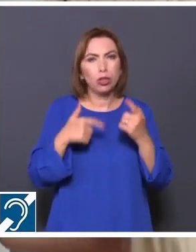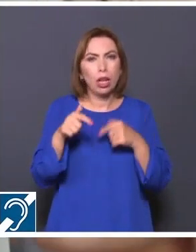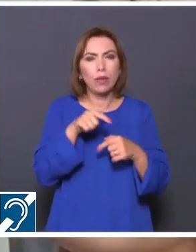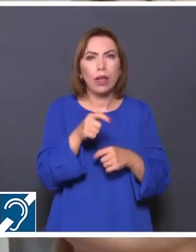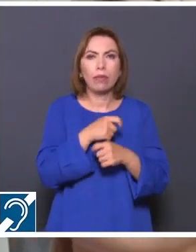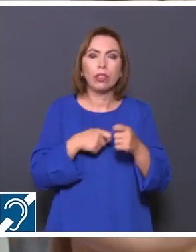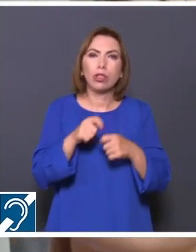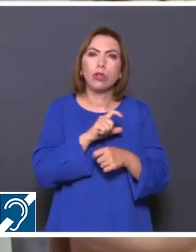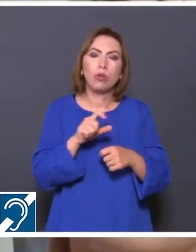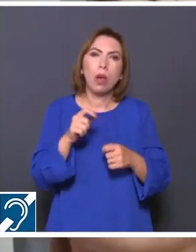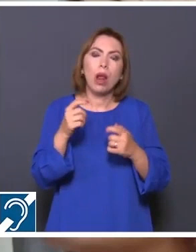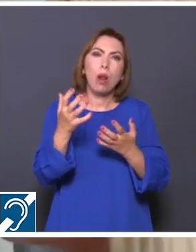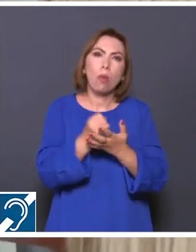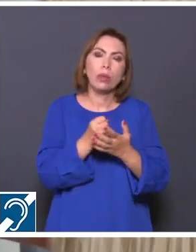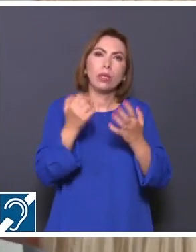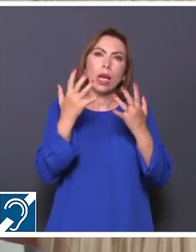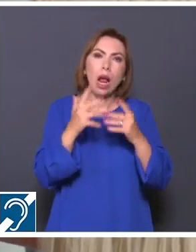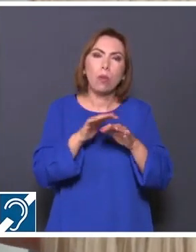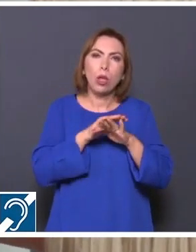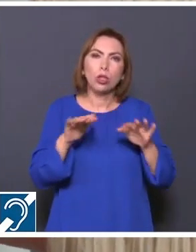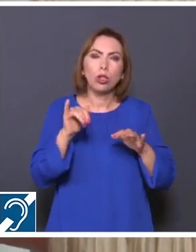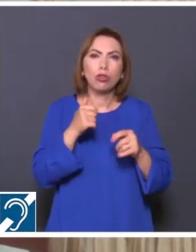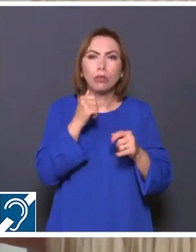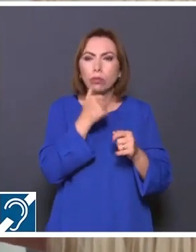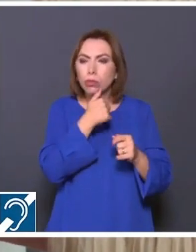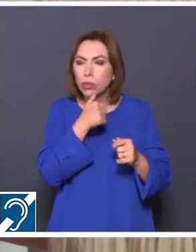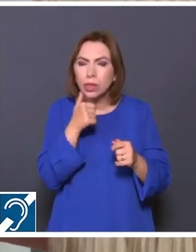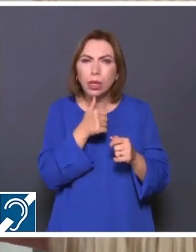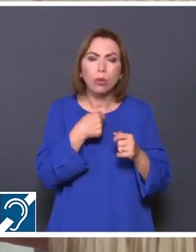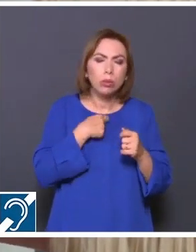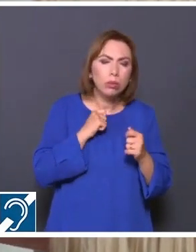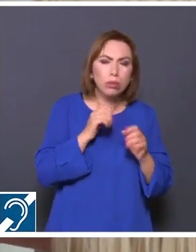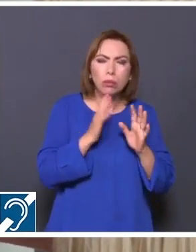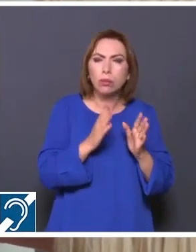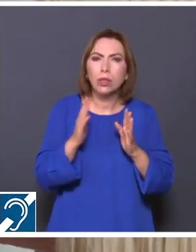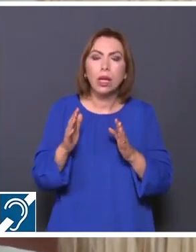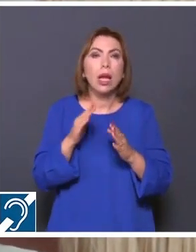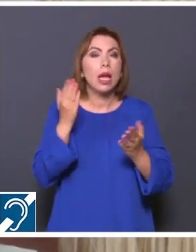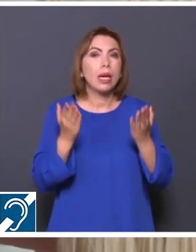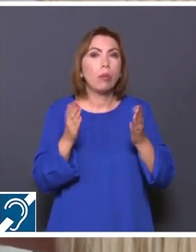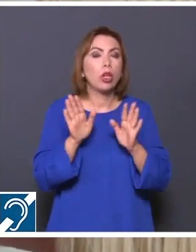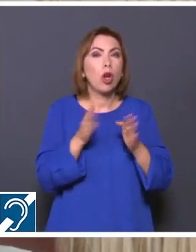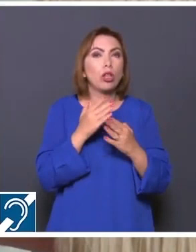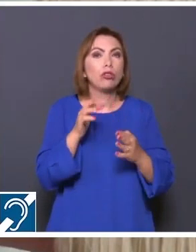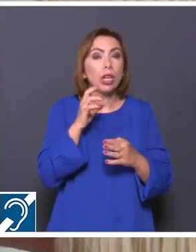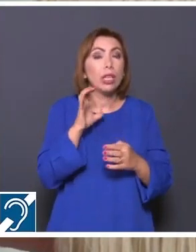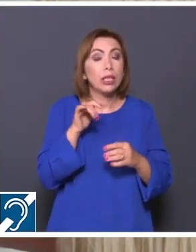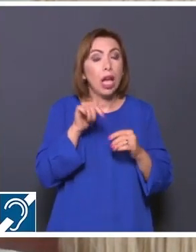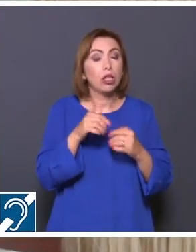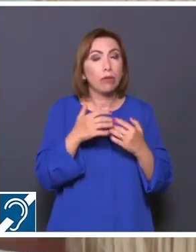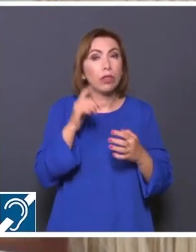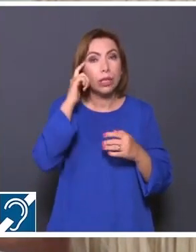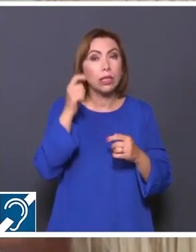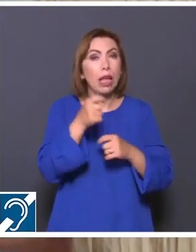astfel de afacere decât luând în calcul tot și securizându te pe cât se poate în raport cu orice risc Așa a fost gândit afacerea nu